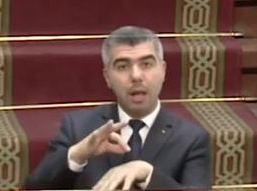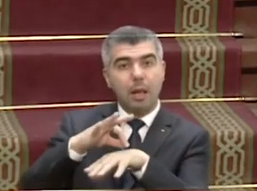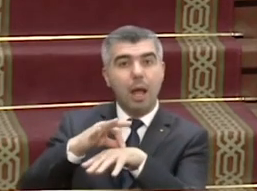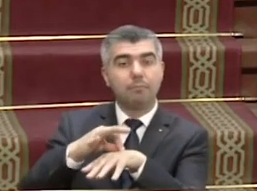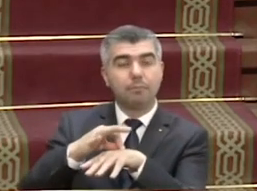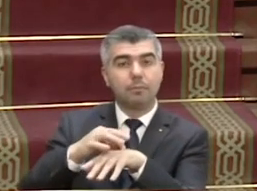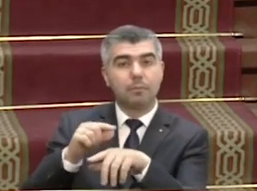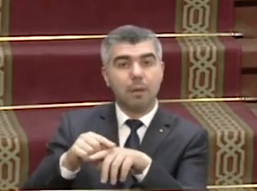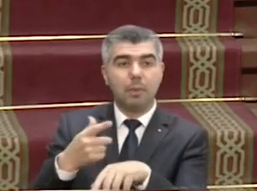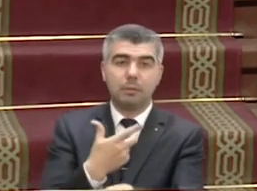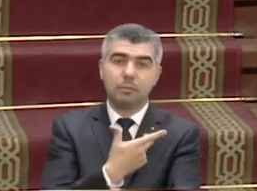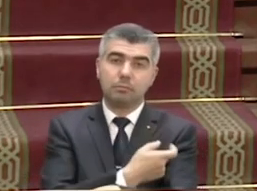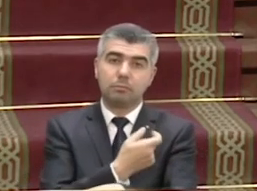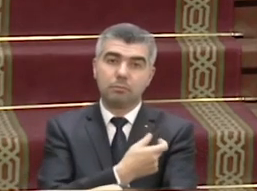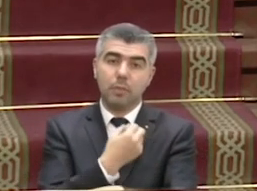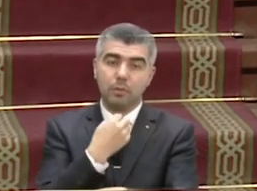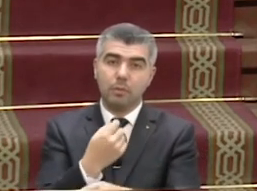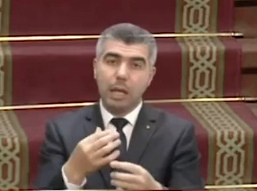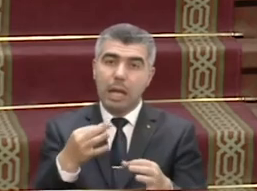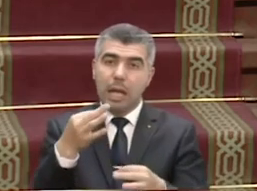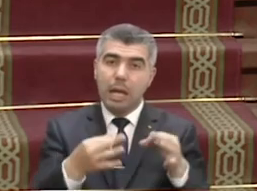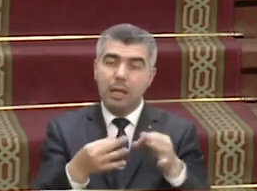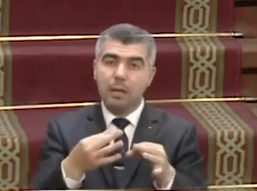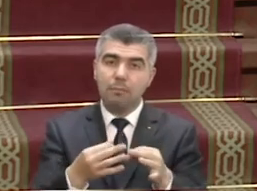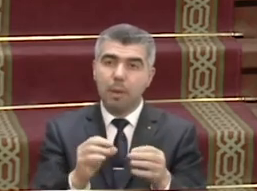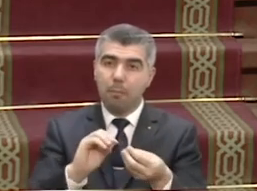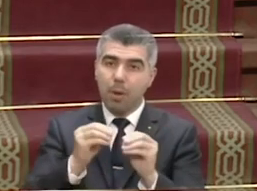الاصطناعي وراه المشكله